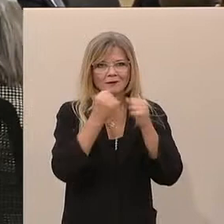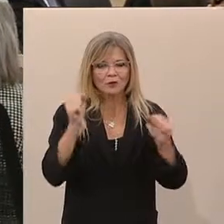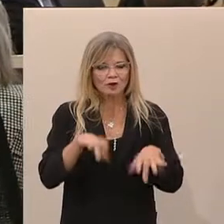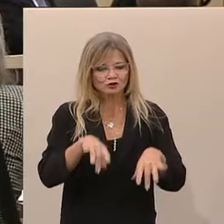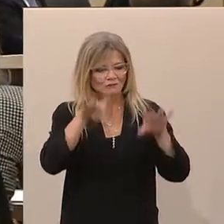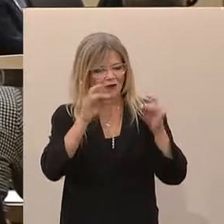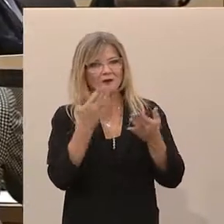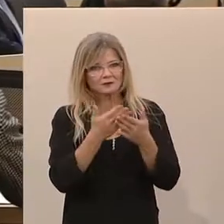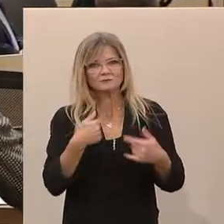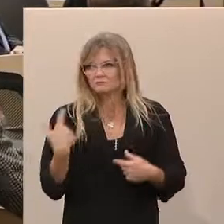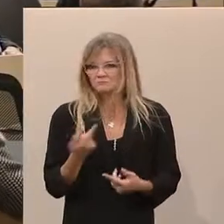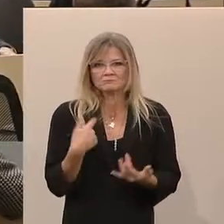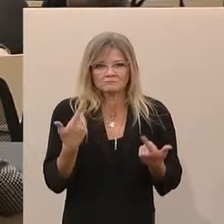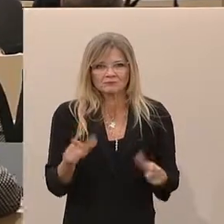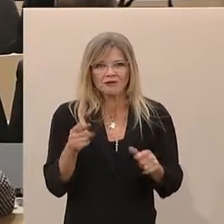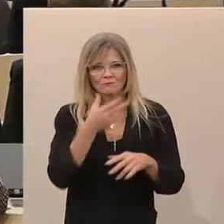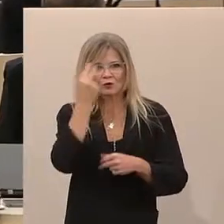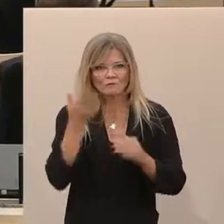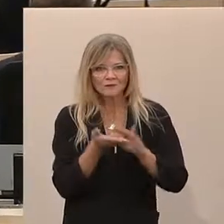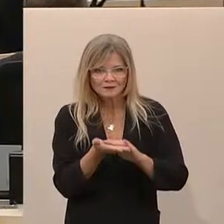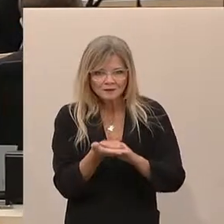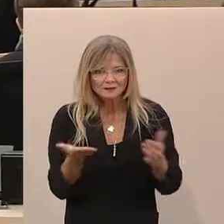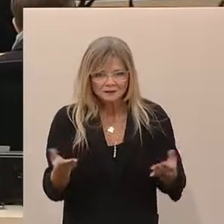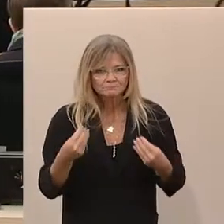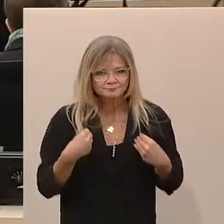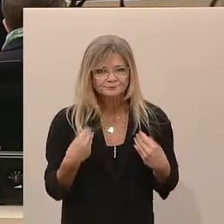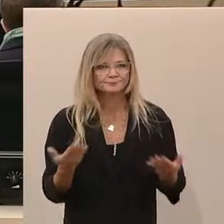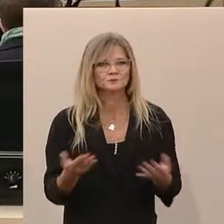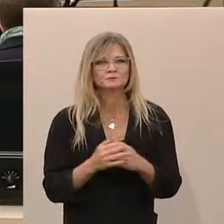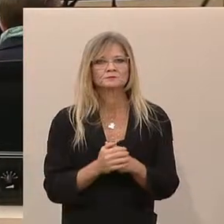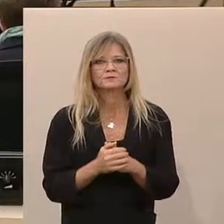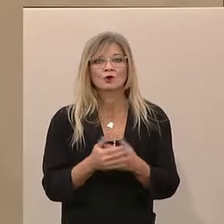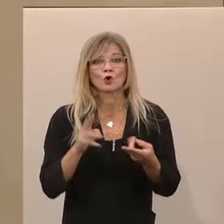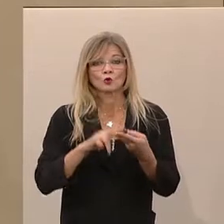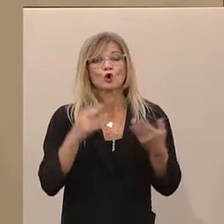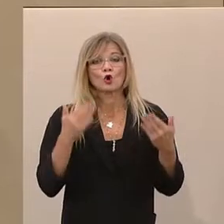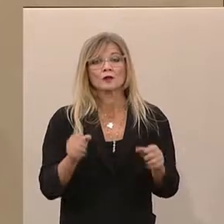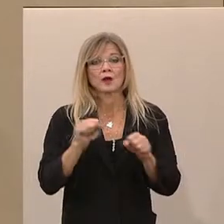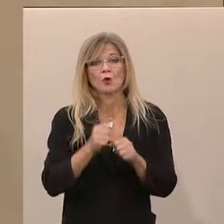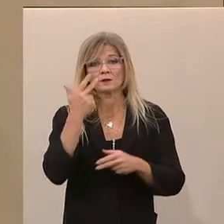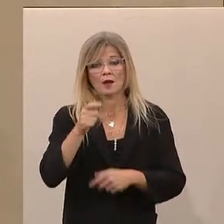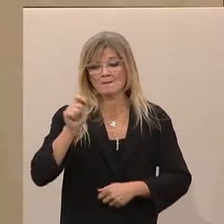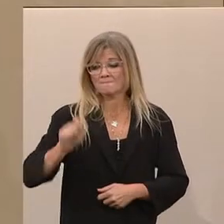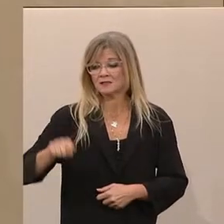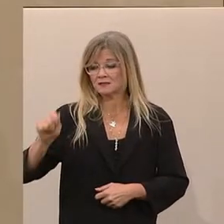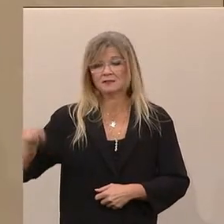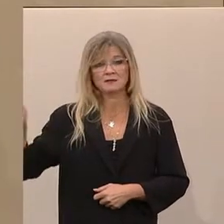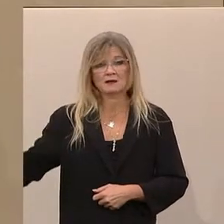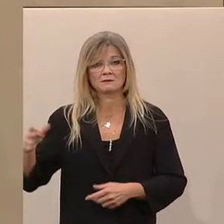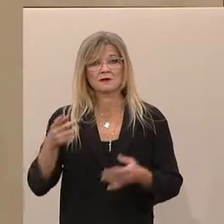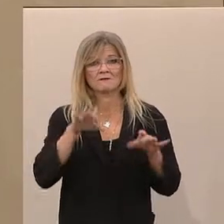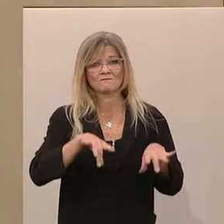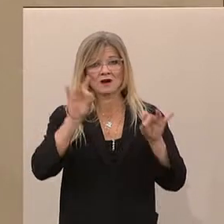erhalten und wir werden heute auch die drei Präsidenten wählen. Die Vorschläge liegen auf dem Tisch